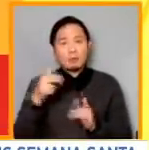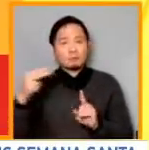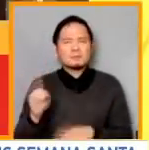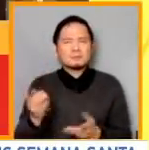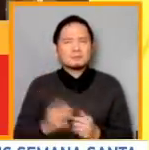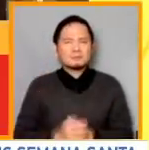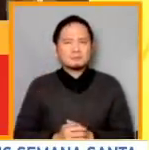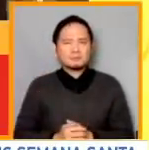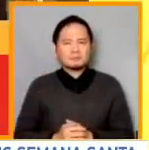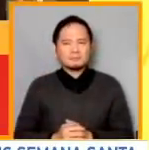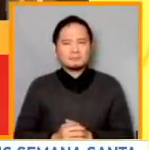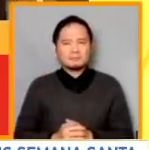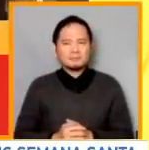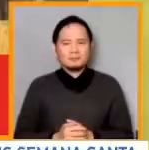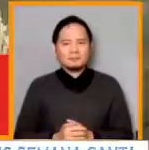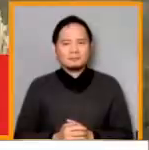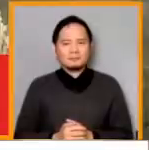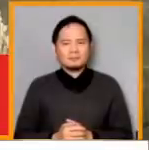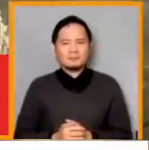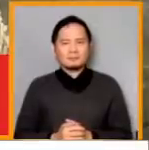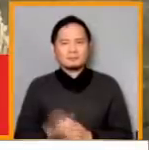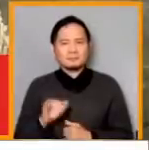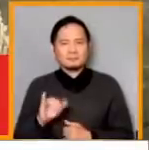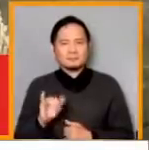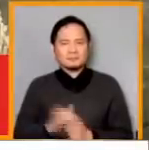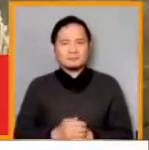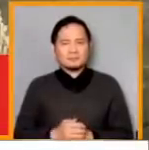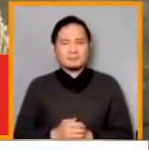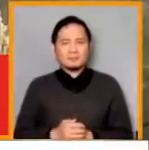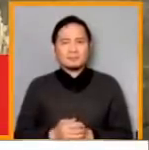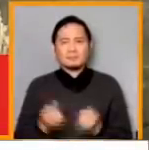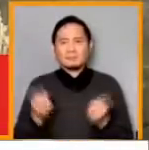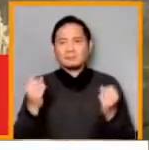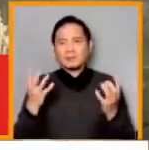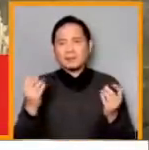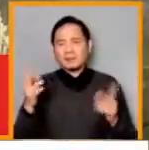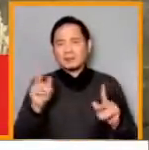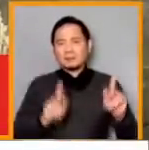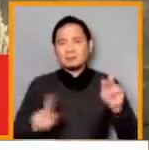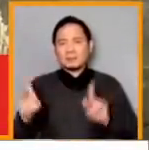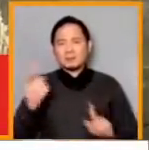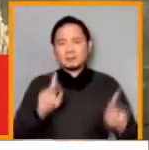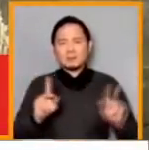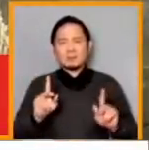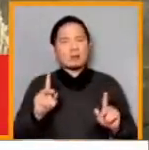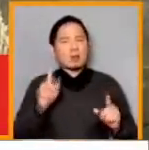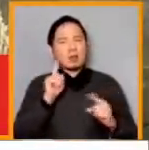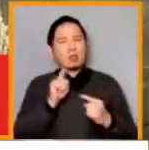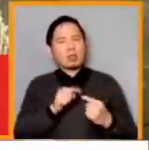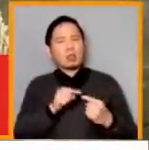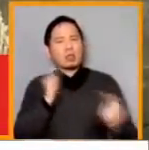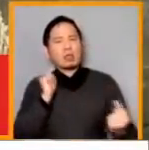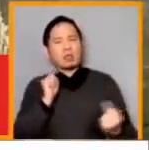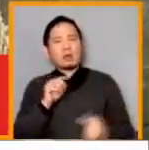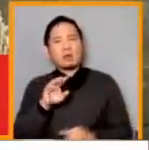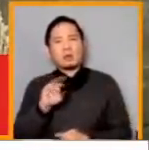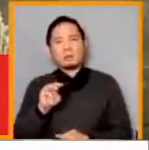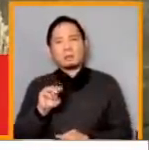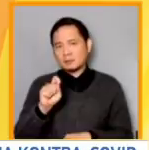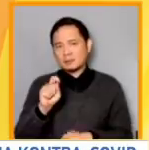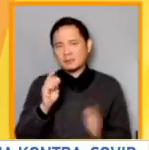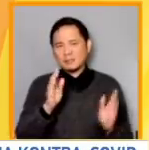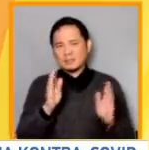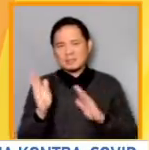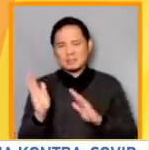Maris? Nako, Ika na Ate Sue, marami ang triggered at hindi pabor sa inihirit ng MMDA na Daylight Saving